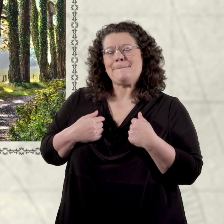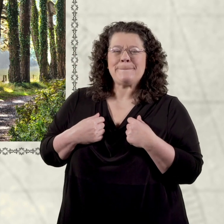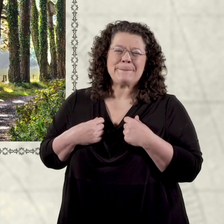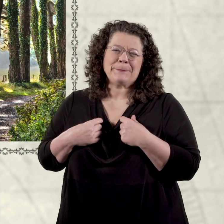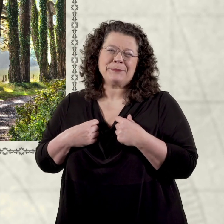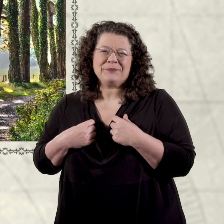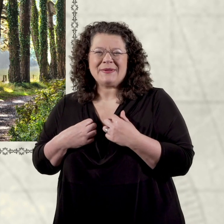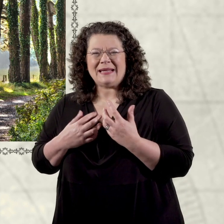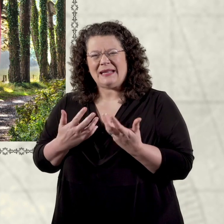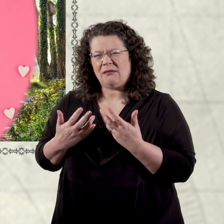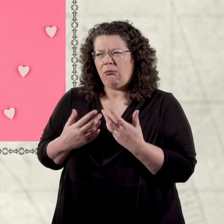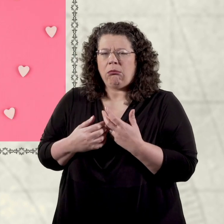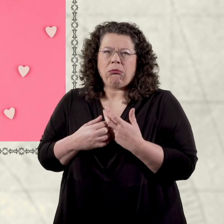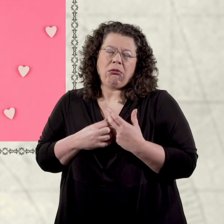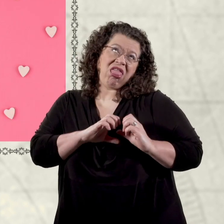lyfi-dyfi.